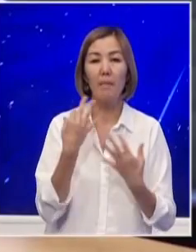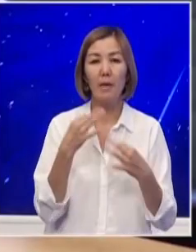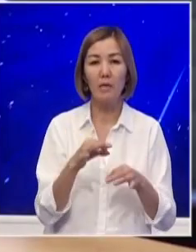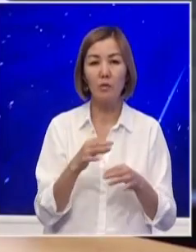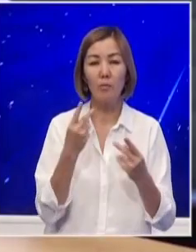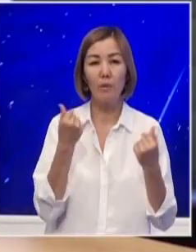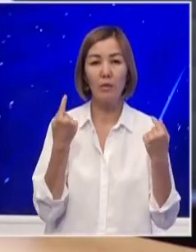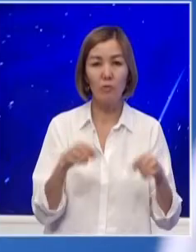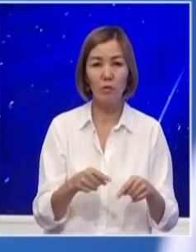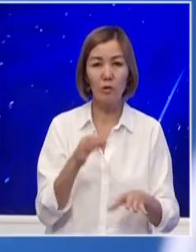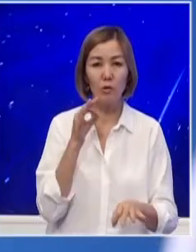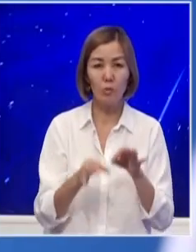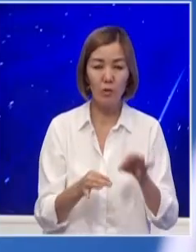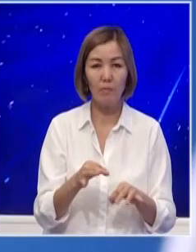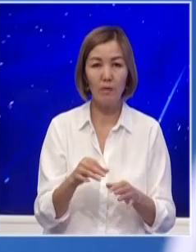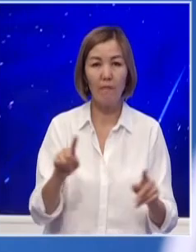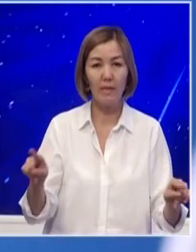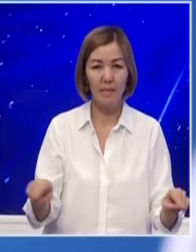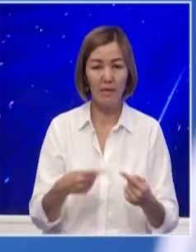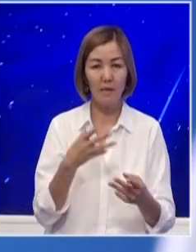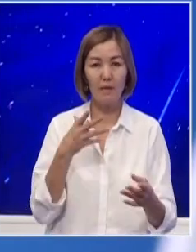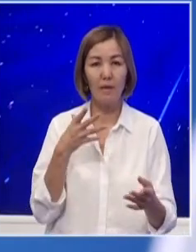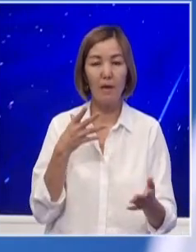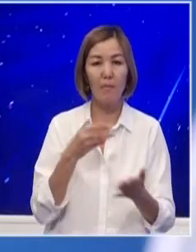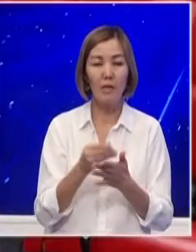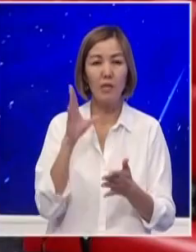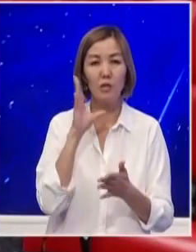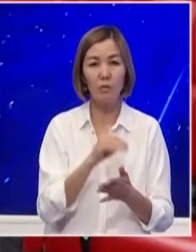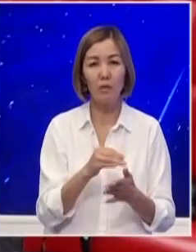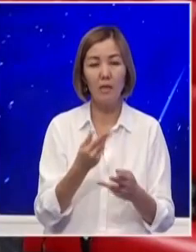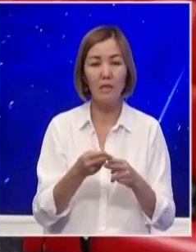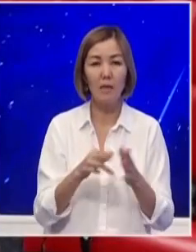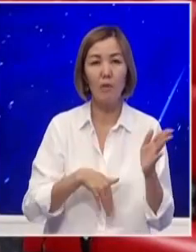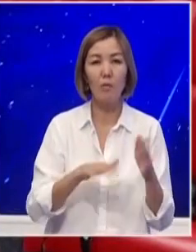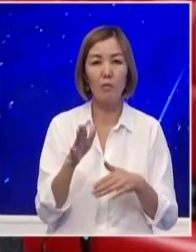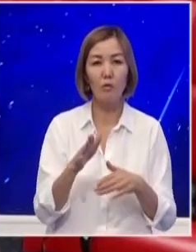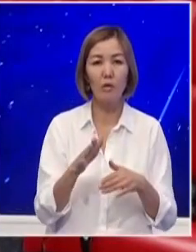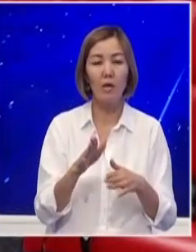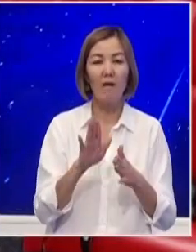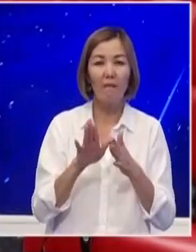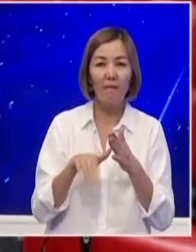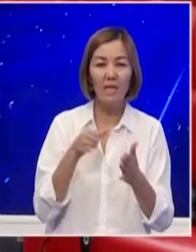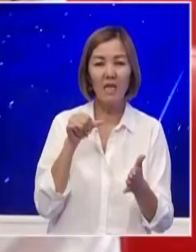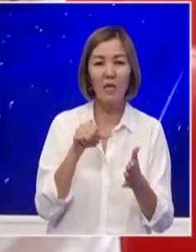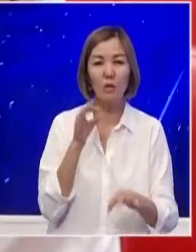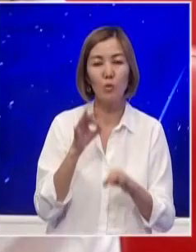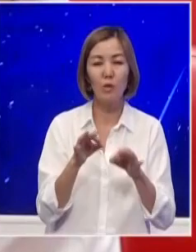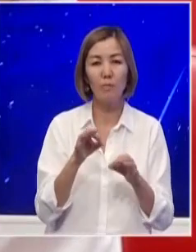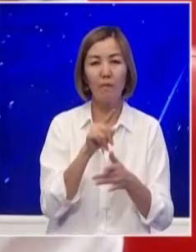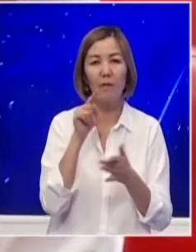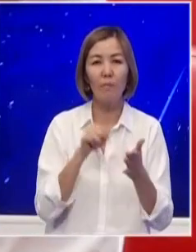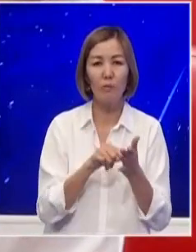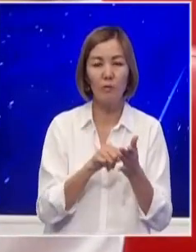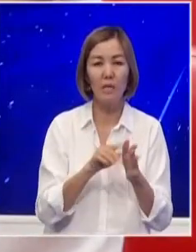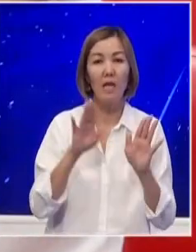процедуры банкротства: судебная, восстановление платежеспособности и самая удобная процедура внесудебного вопроса, но реализуется она только